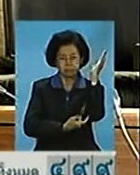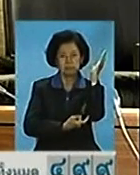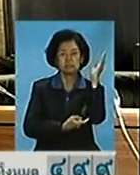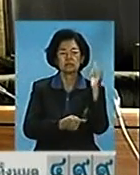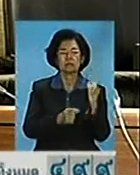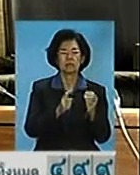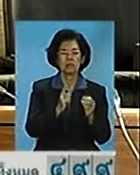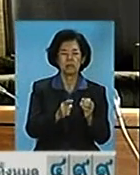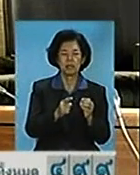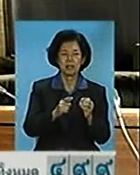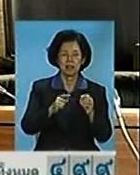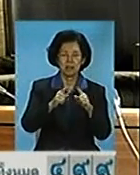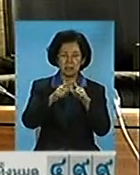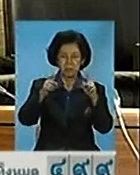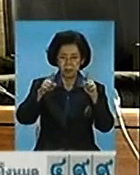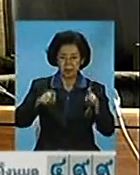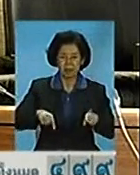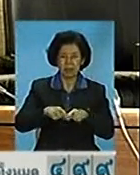ถุดิบเป็นแผ่นแล้วก็เป็นแท่ง